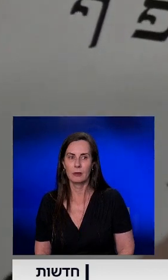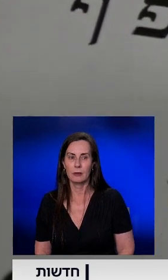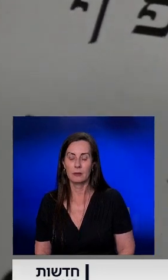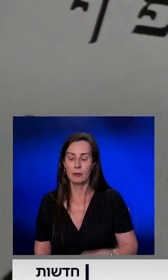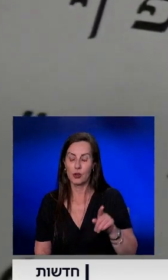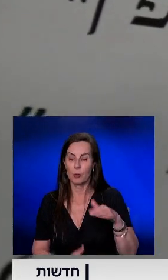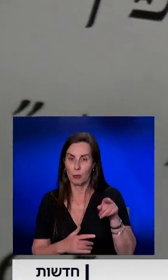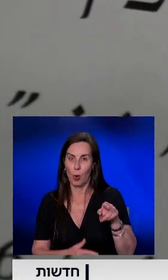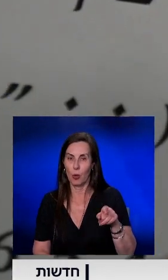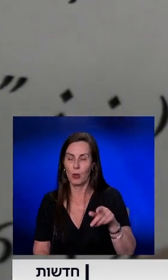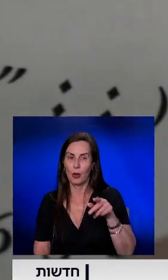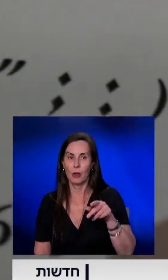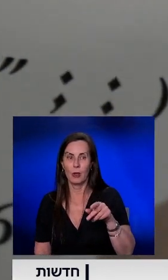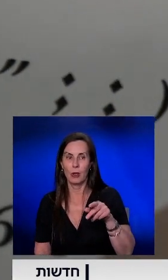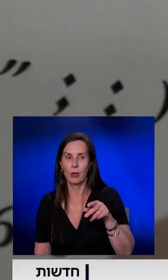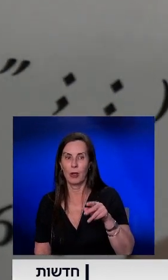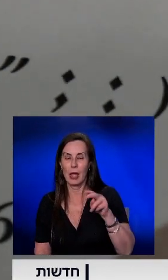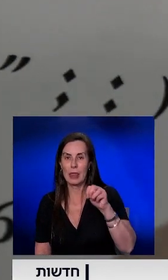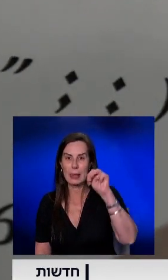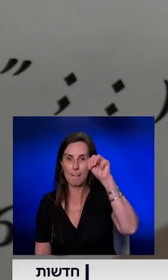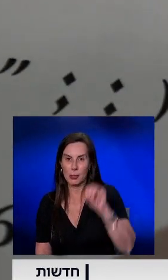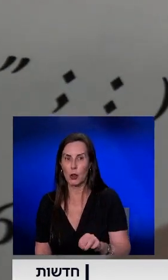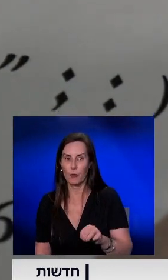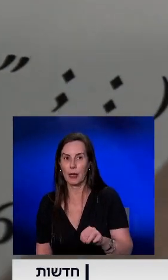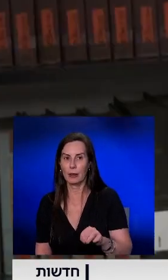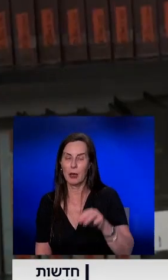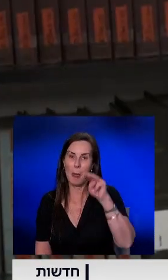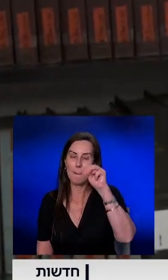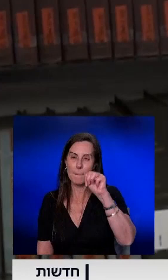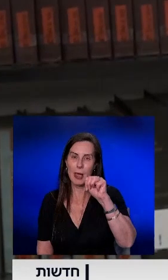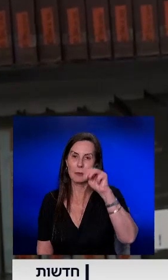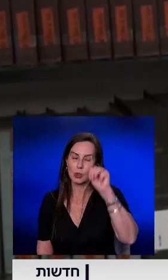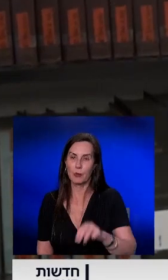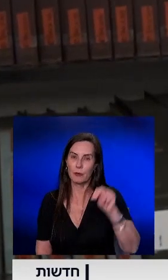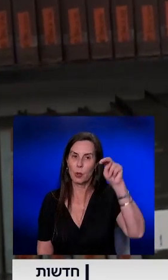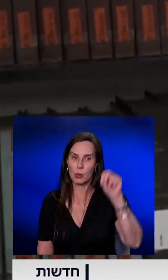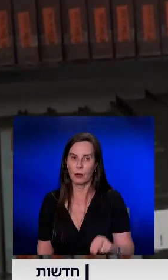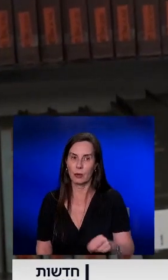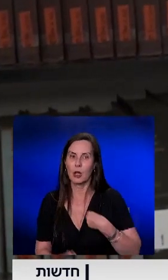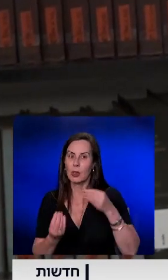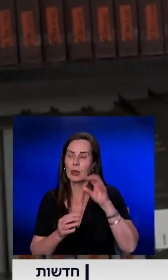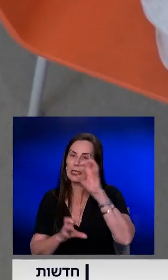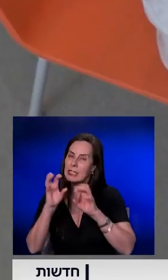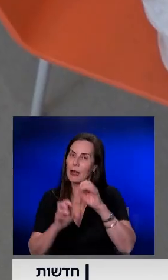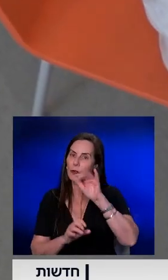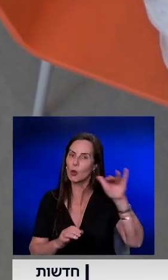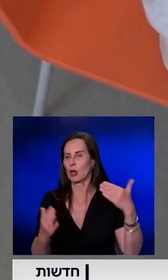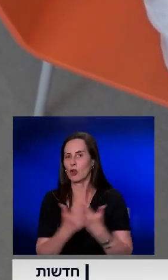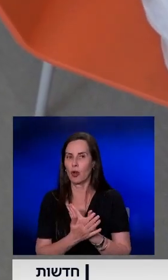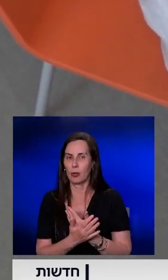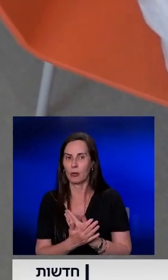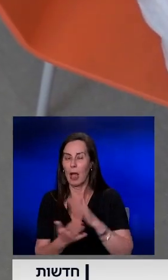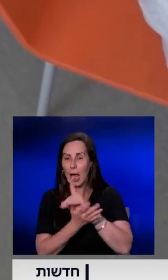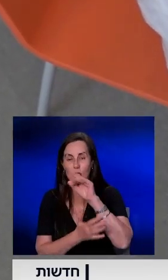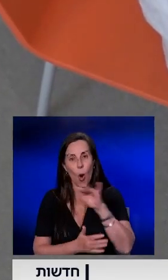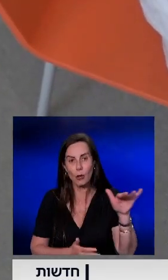כאן יש לנו את נם סופית, מם סופית ונון סופית. אני הצבתי אותיות עבריות חדשות. 11